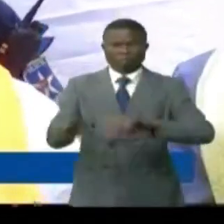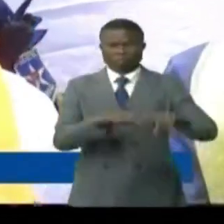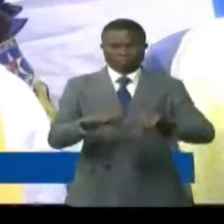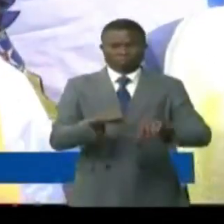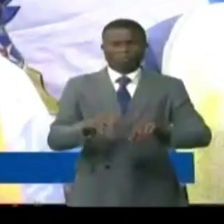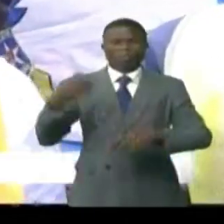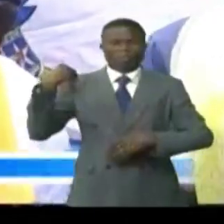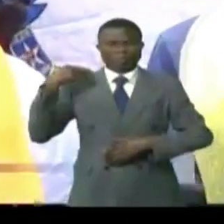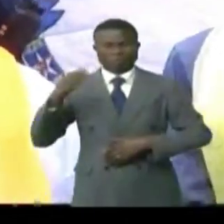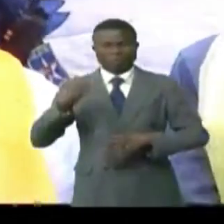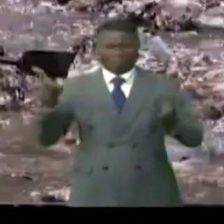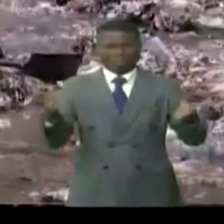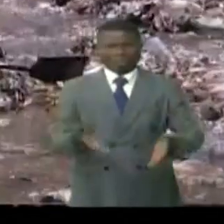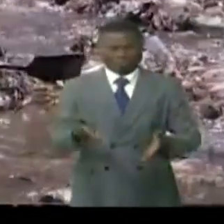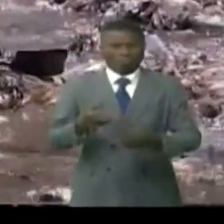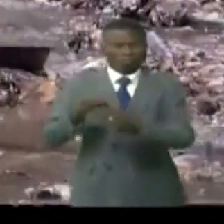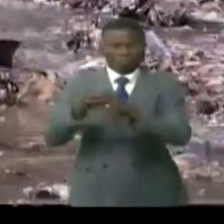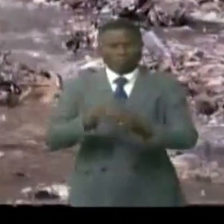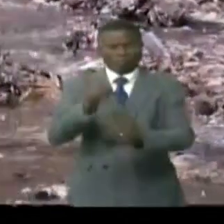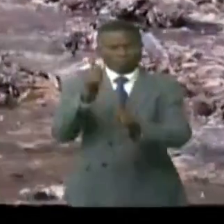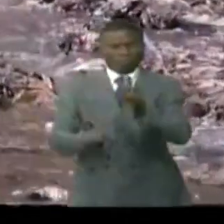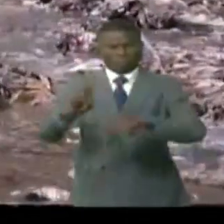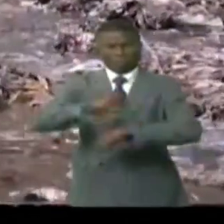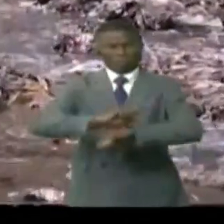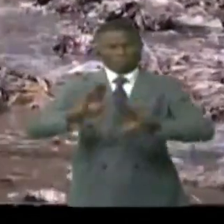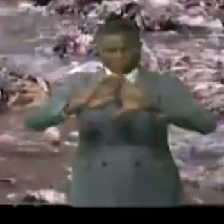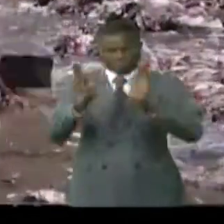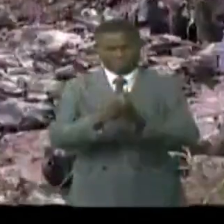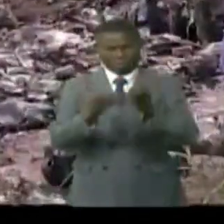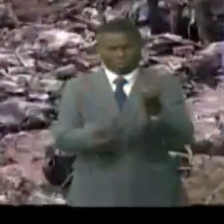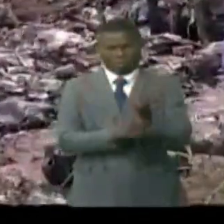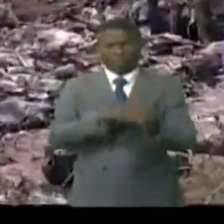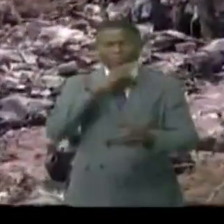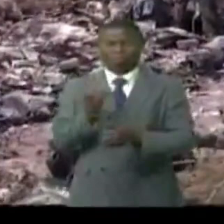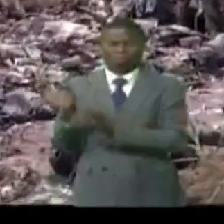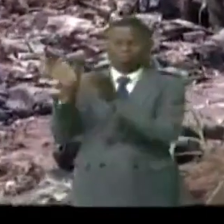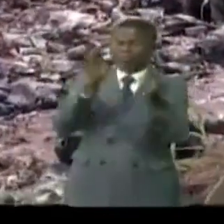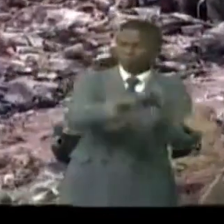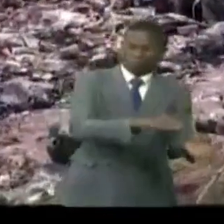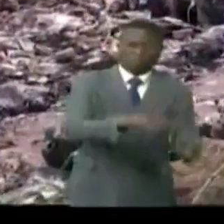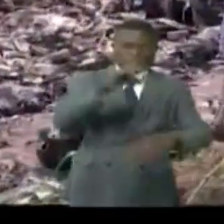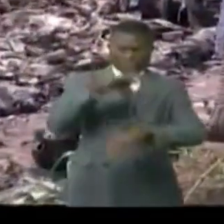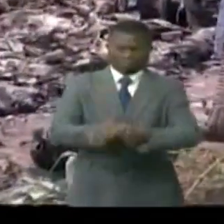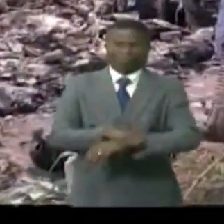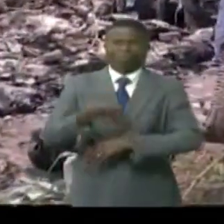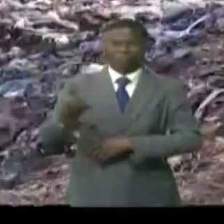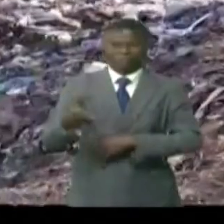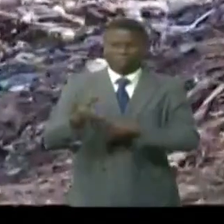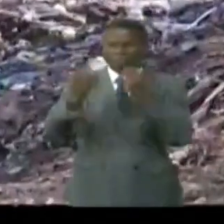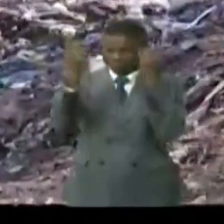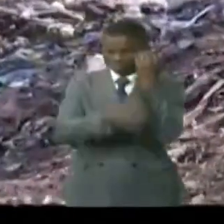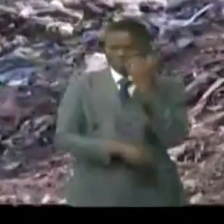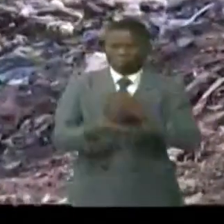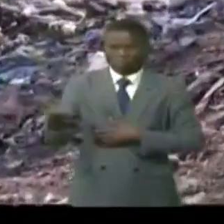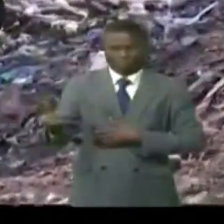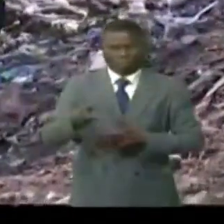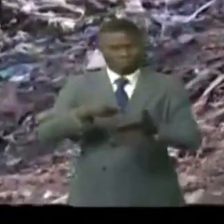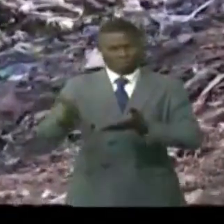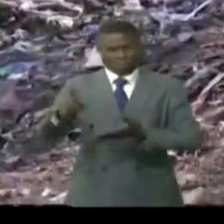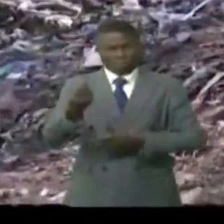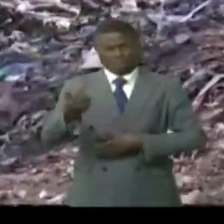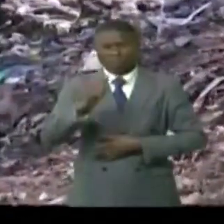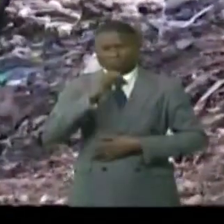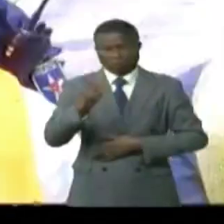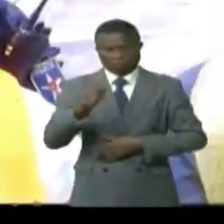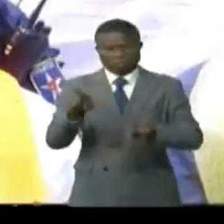publique, il doit être là au rendez-vous. Tous les gens qui vont essayer de jeter les immondices, ils doivent les traquer. Et si ils ne payent pas les